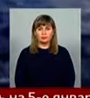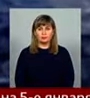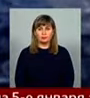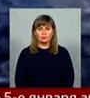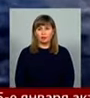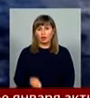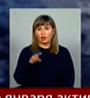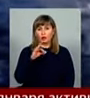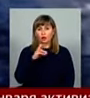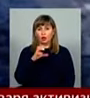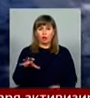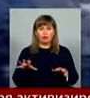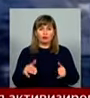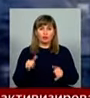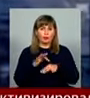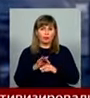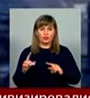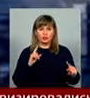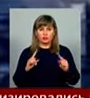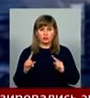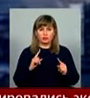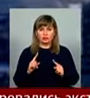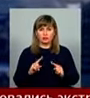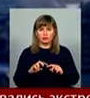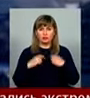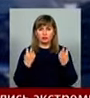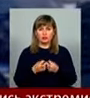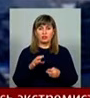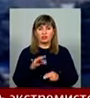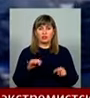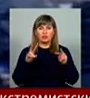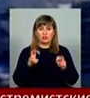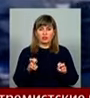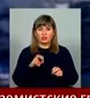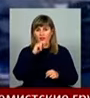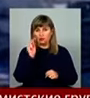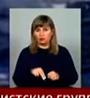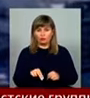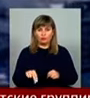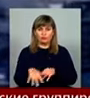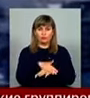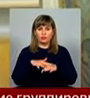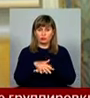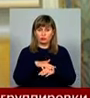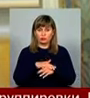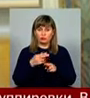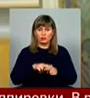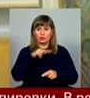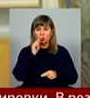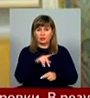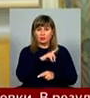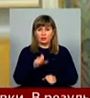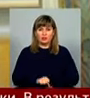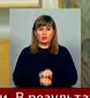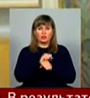Касым Жомарт Тоқаев сегодня провел совещание с членами Кабмина и назвал виновных в массовых протестах по стране. По словам президента, вина за